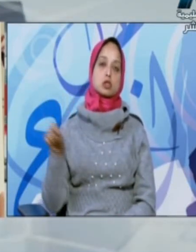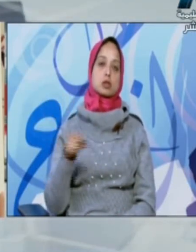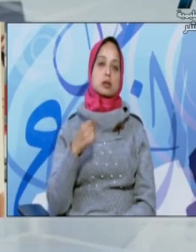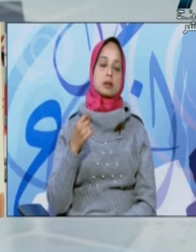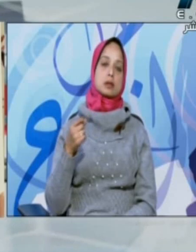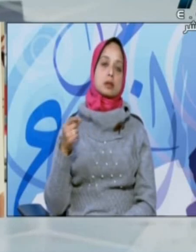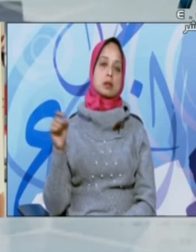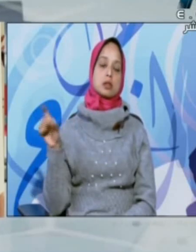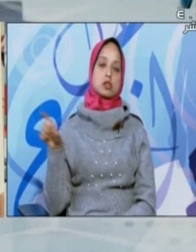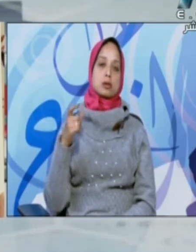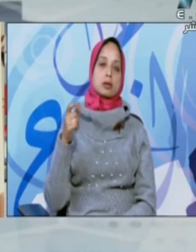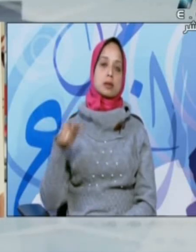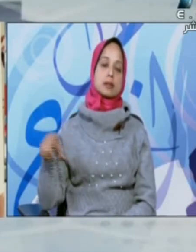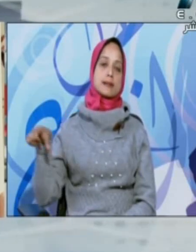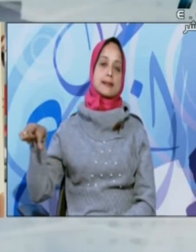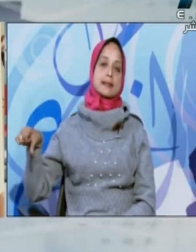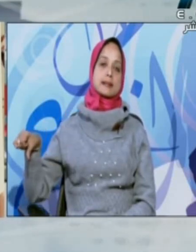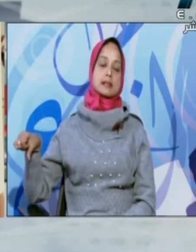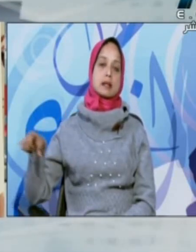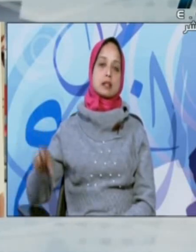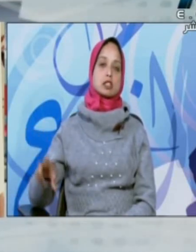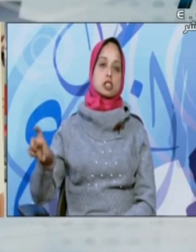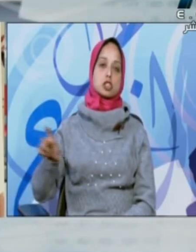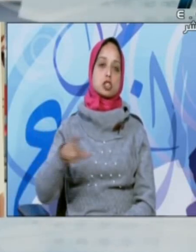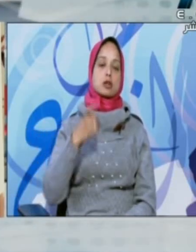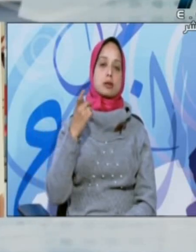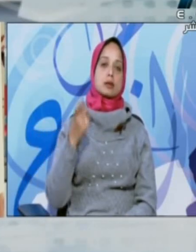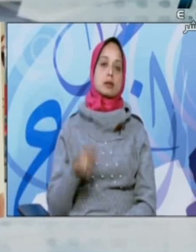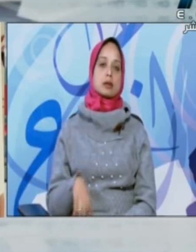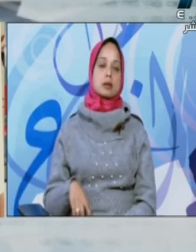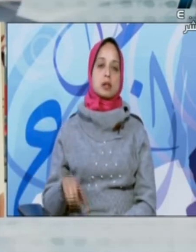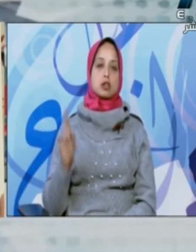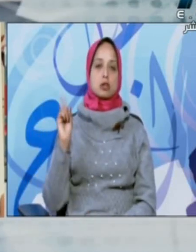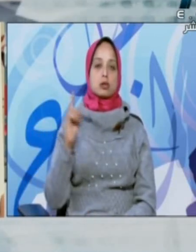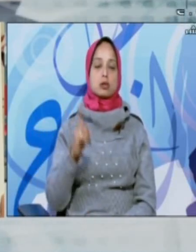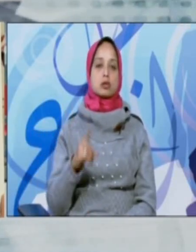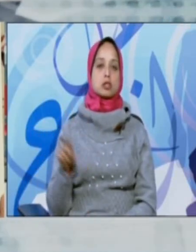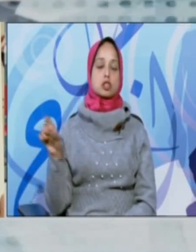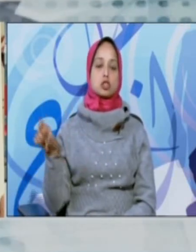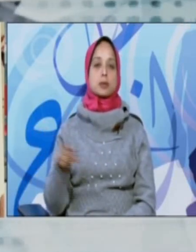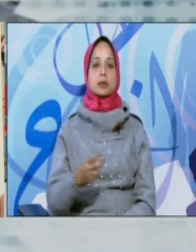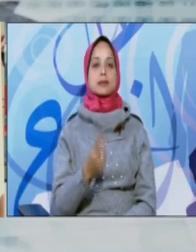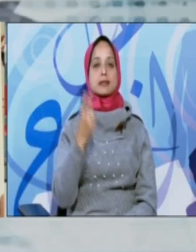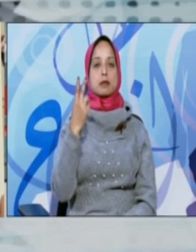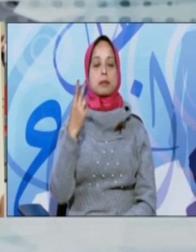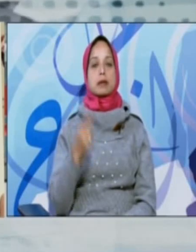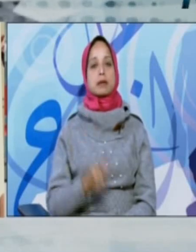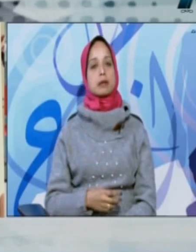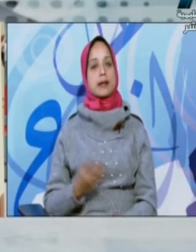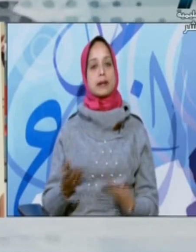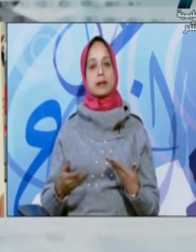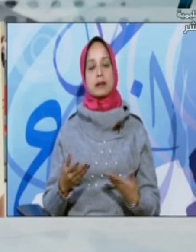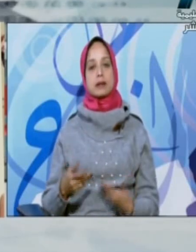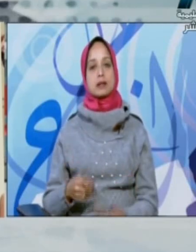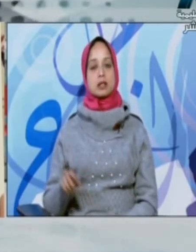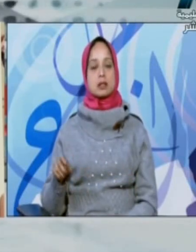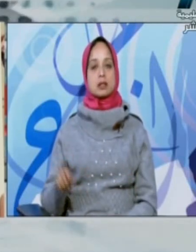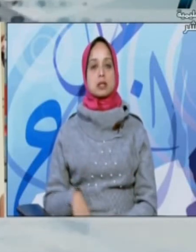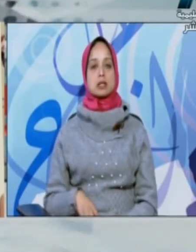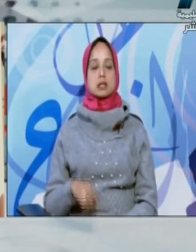ثورة 19، ثورة نوفمبر 35، ثورة 23 يوليو، فرمان